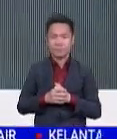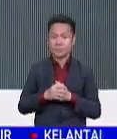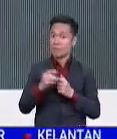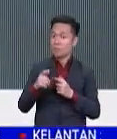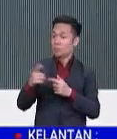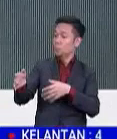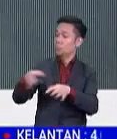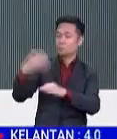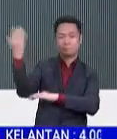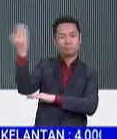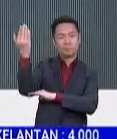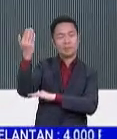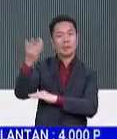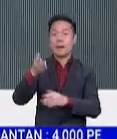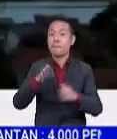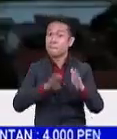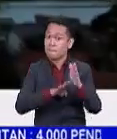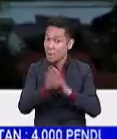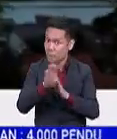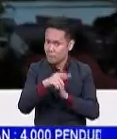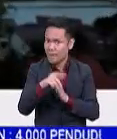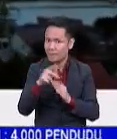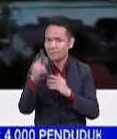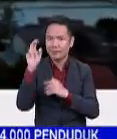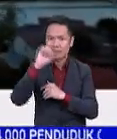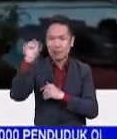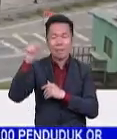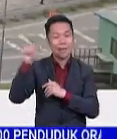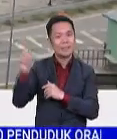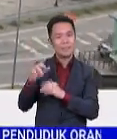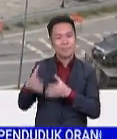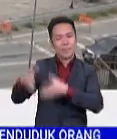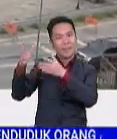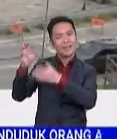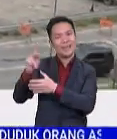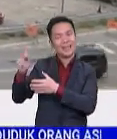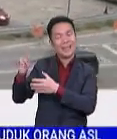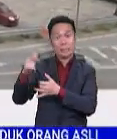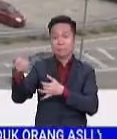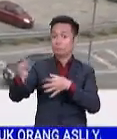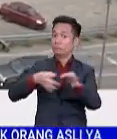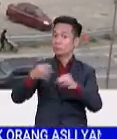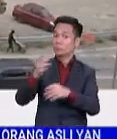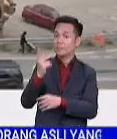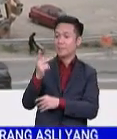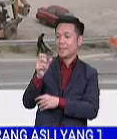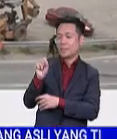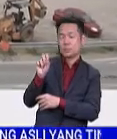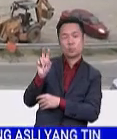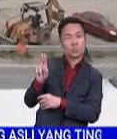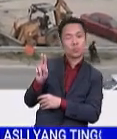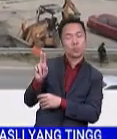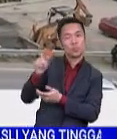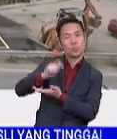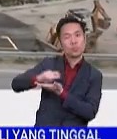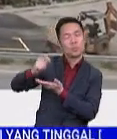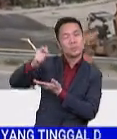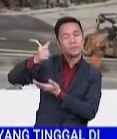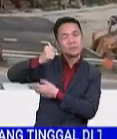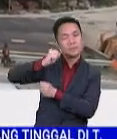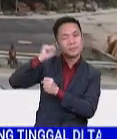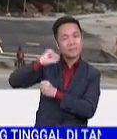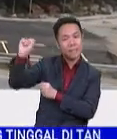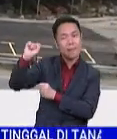taklimat pembangunan negeri di menara Kinabalu disampaikan ketua setiausaha negeri Saba dato.sri Panglima